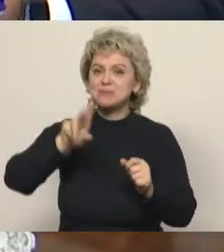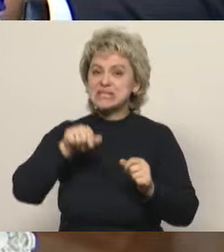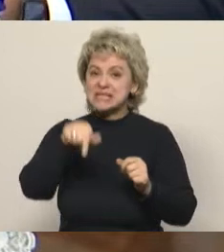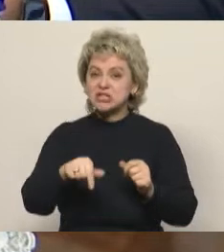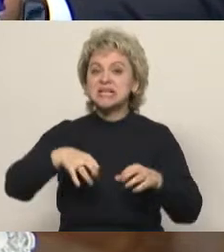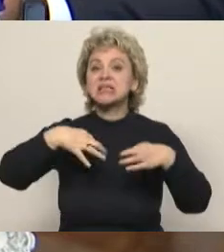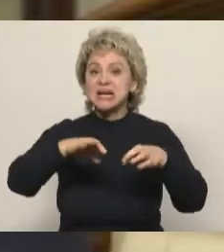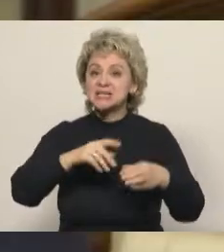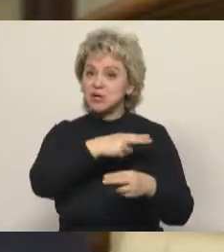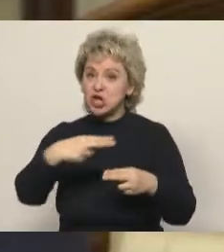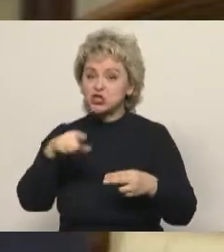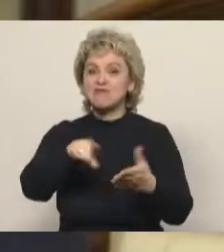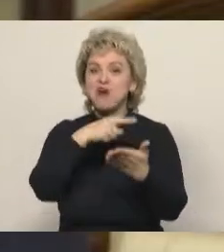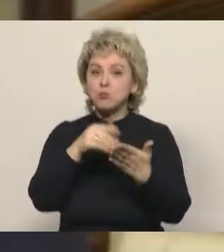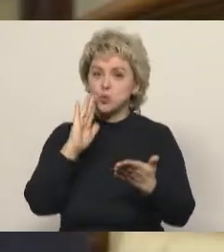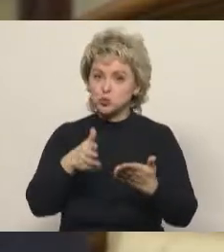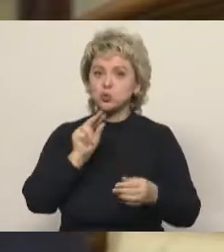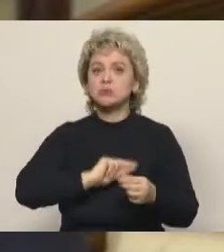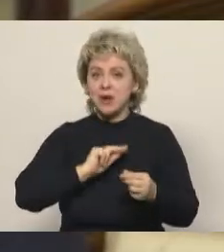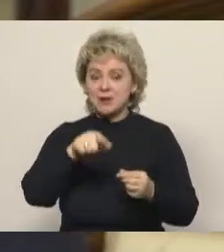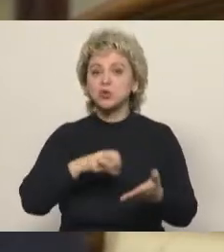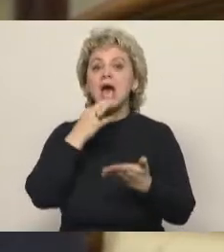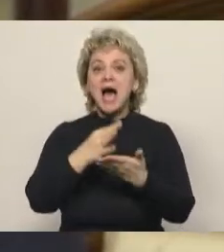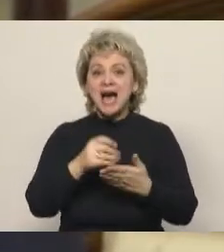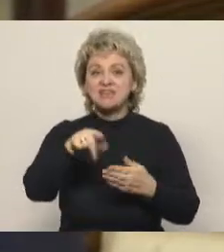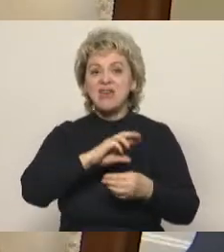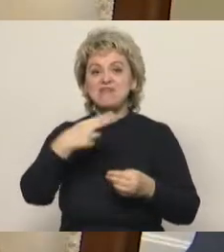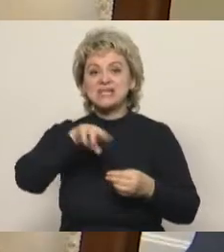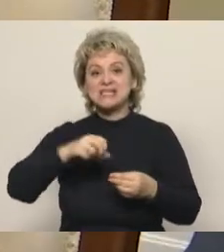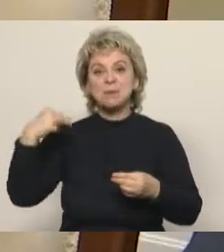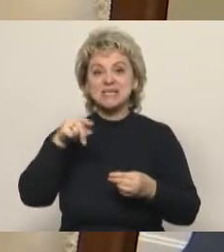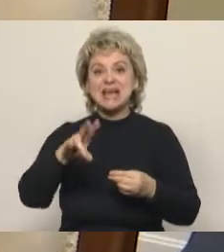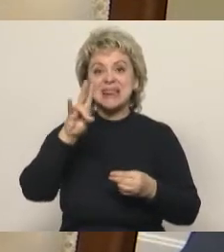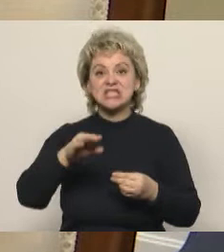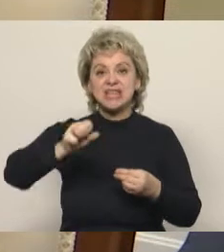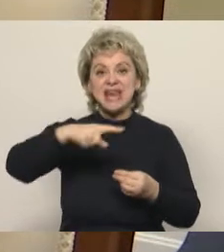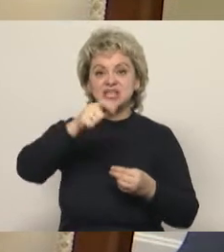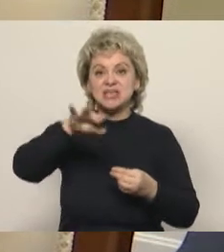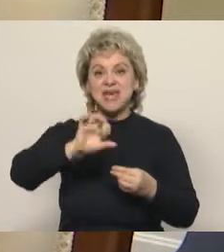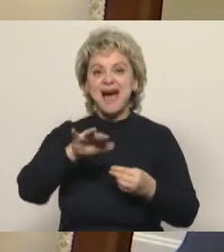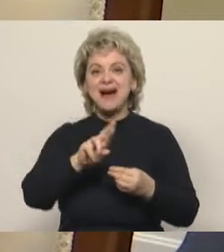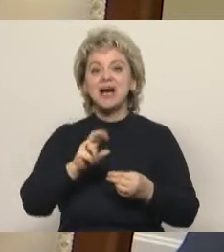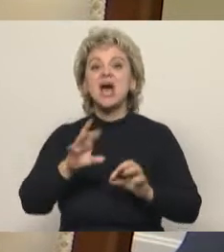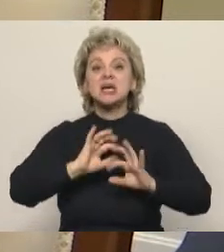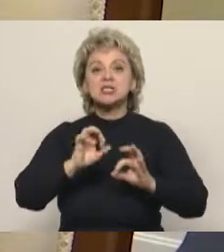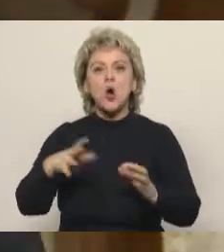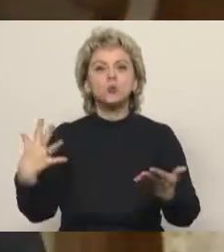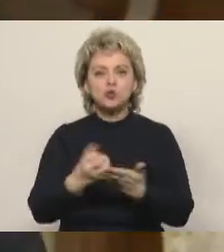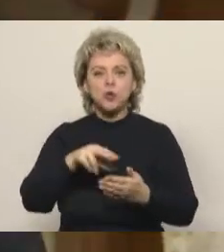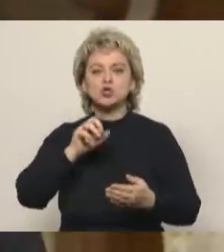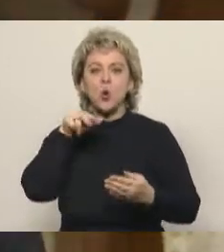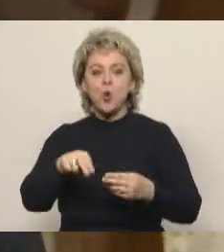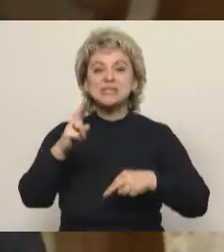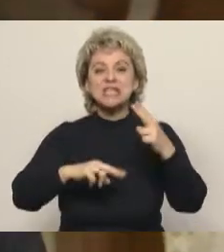на транспортной теме, и вопрос будет проработан, ответила вице-президент Наталья Третьяк и рассказала об успешном опыте